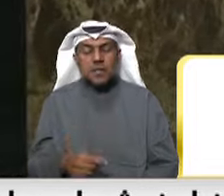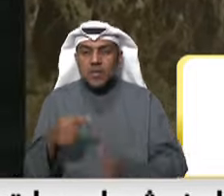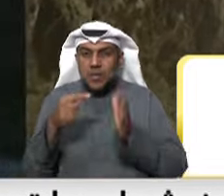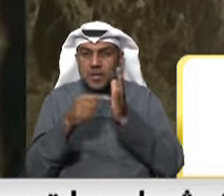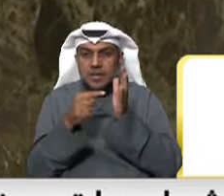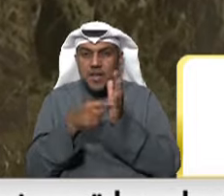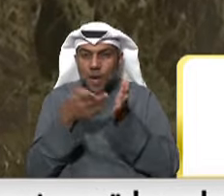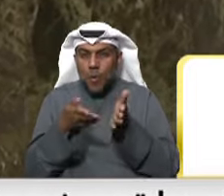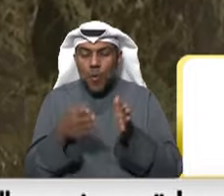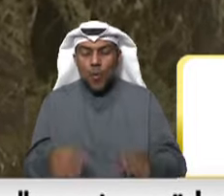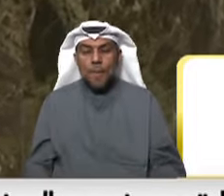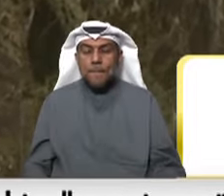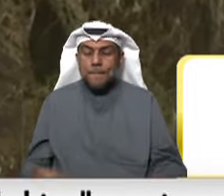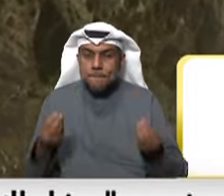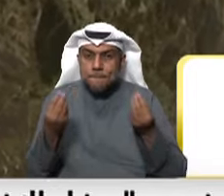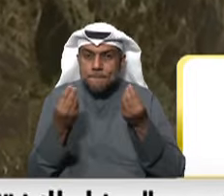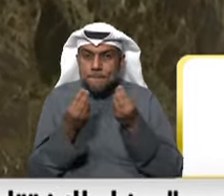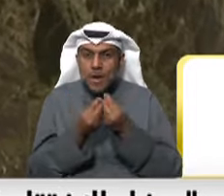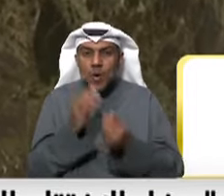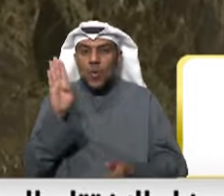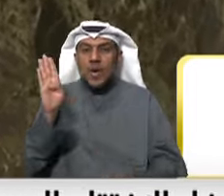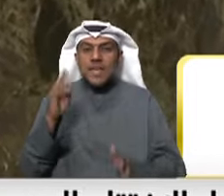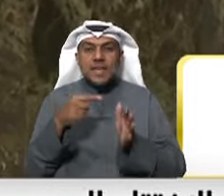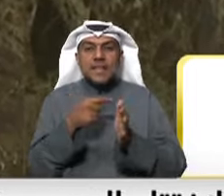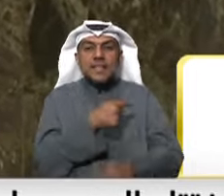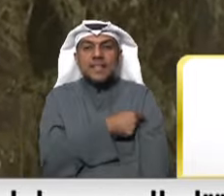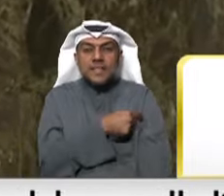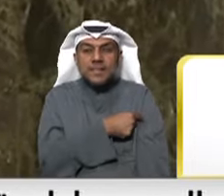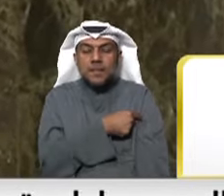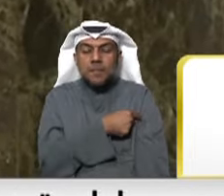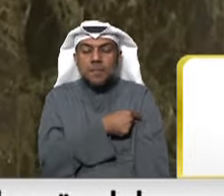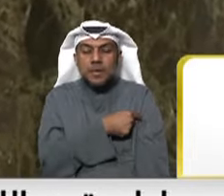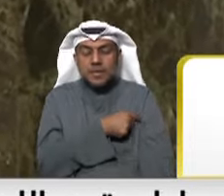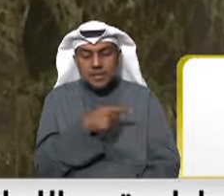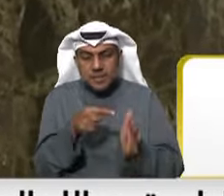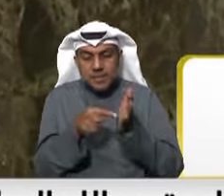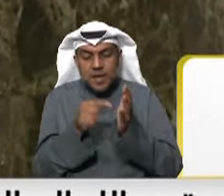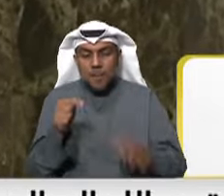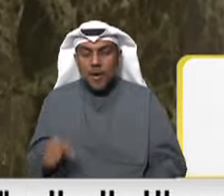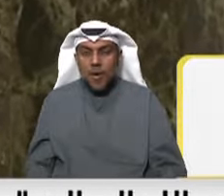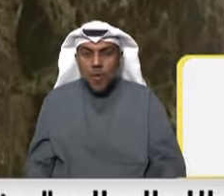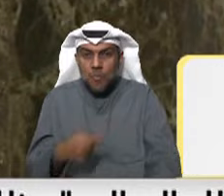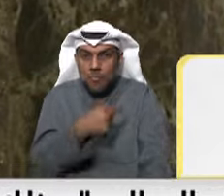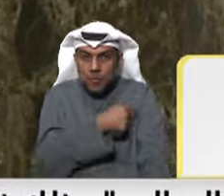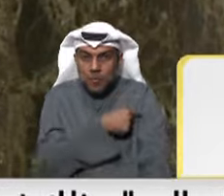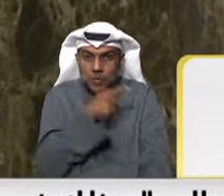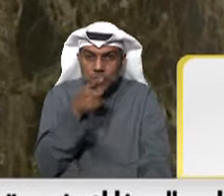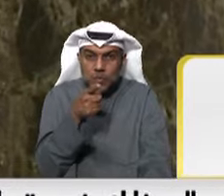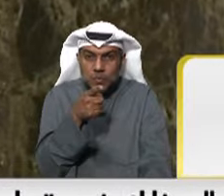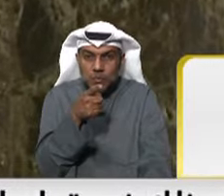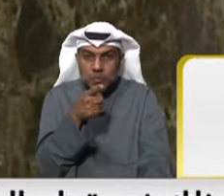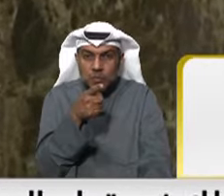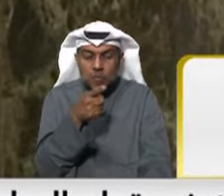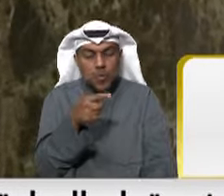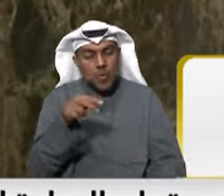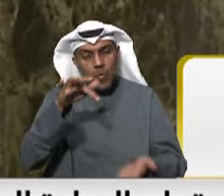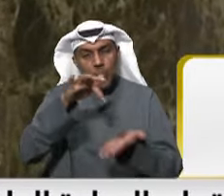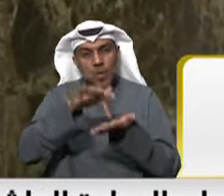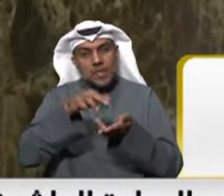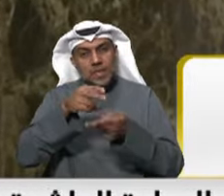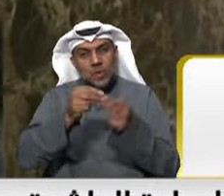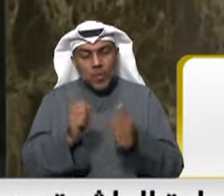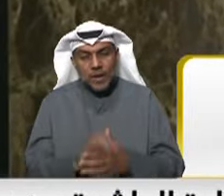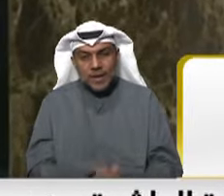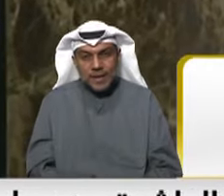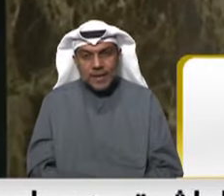وقبل تخرجهم وبعد تخرجهم. هذا المركز وهذا المستشفى الذي يقع في قلب دولة الكويت وما زال